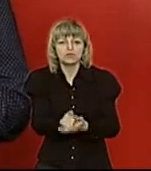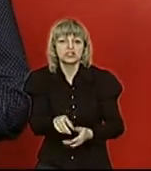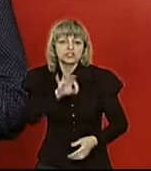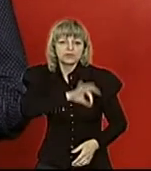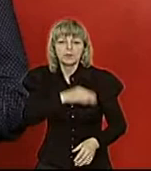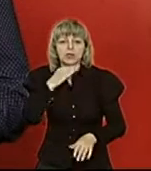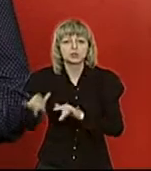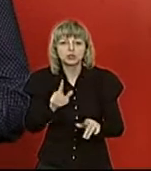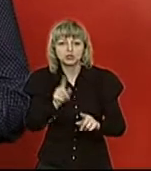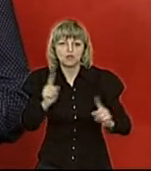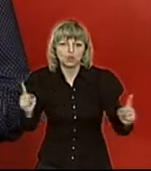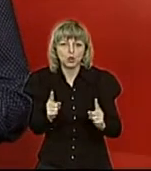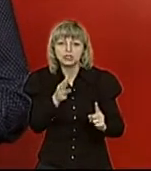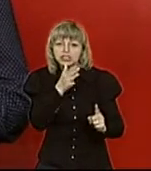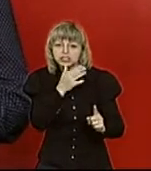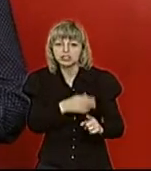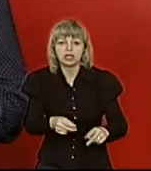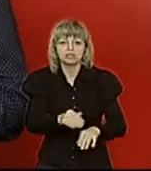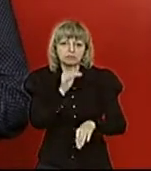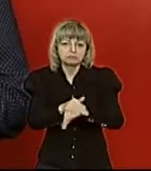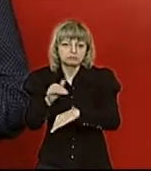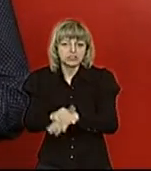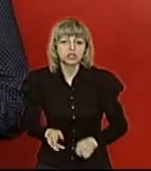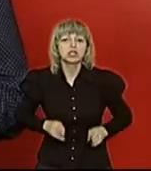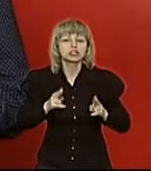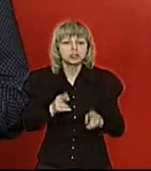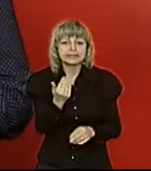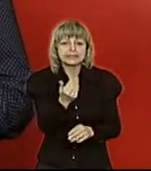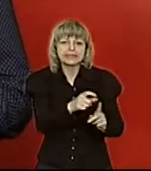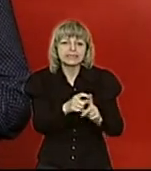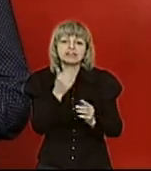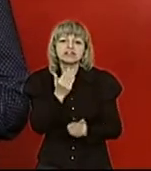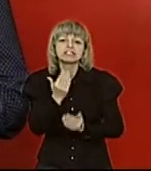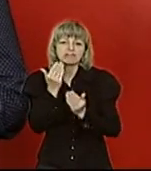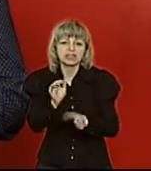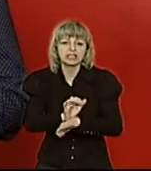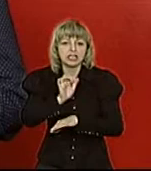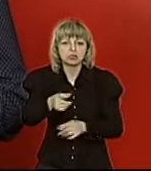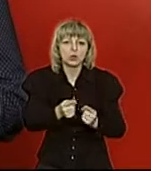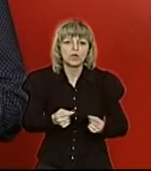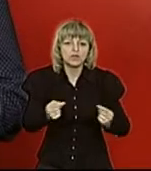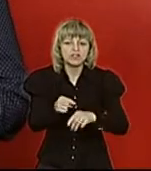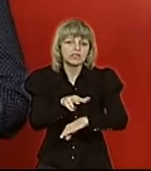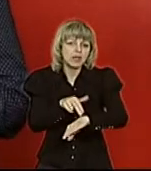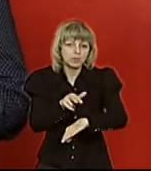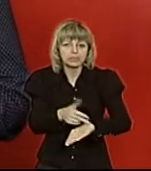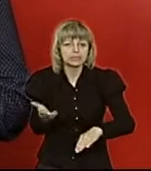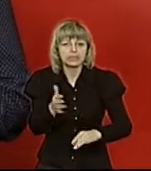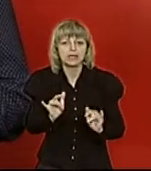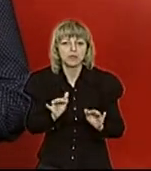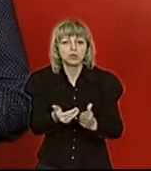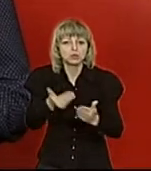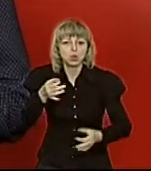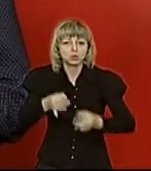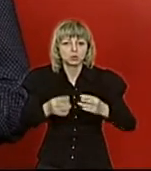заходів, аби в найкоротший час розкрити злочин. З її слів, звернення надіслали у відділення поліції, яке проводить